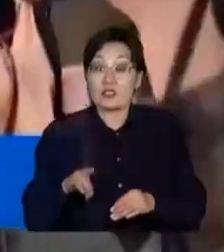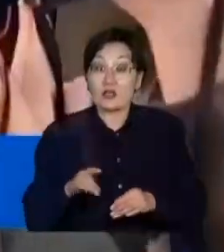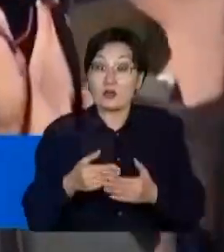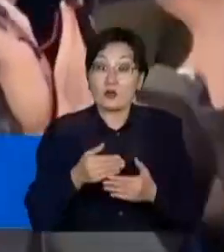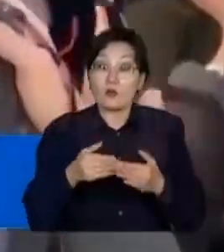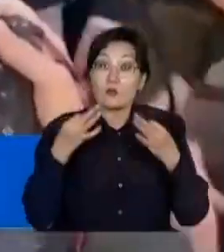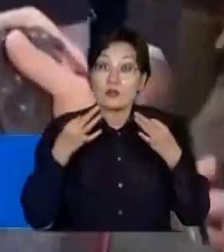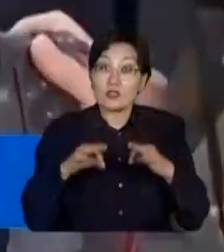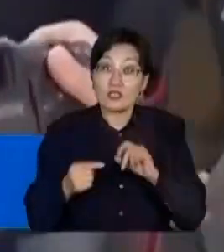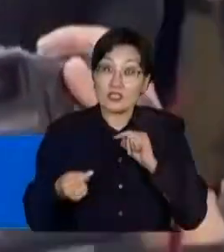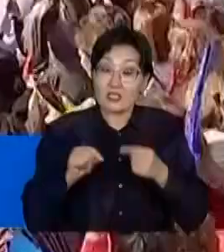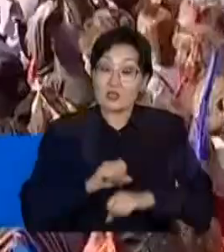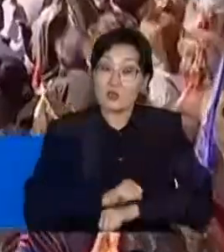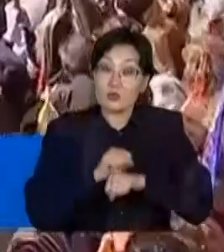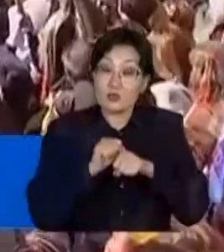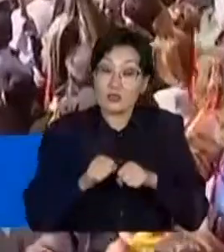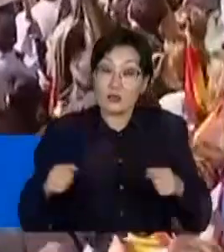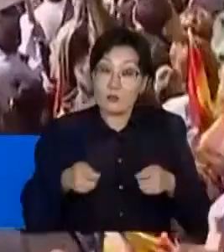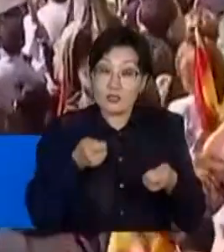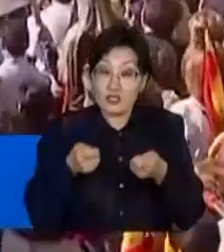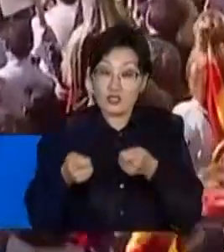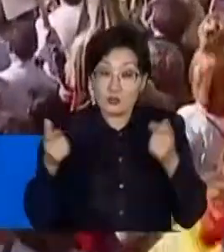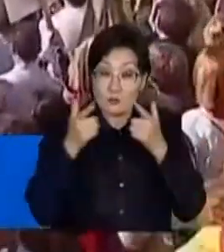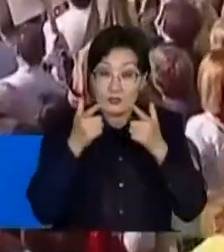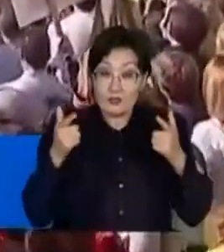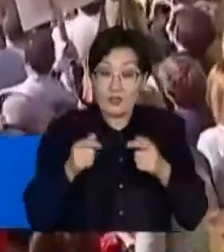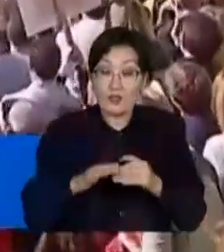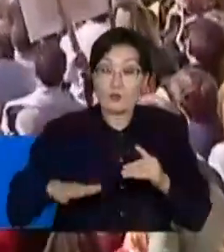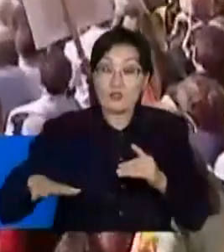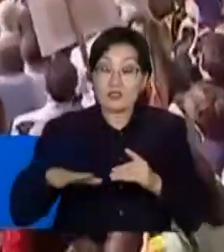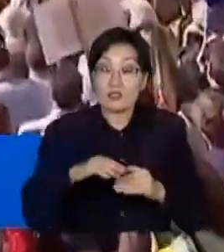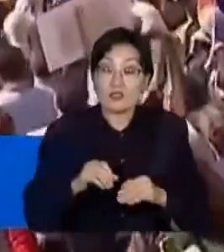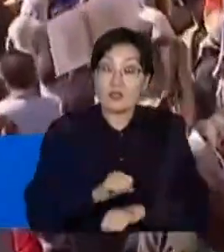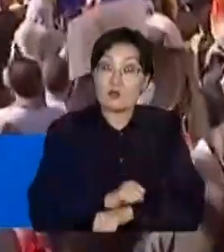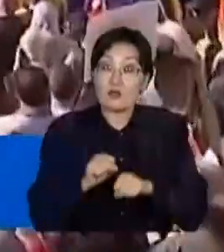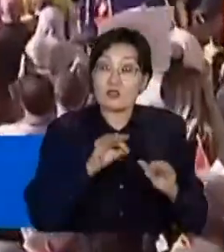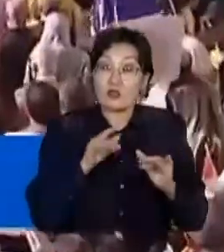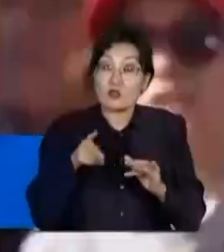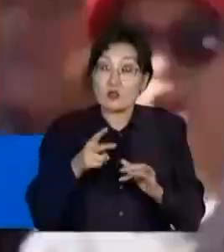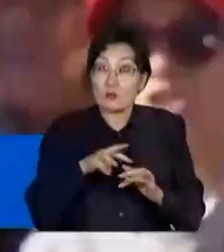қарсылық білдіріп, шеруге шықты. Ұйымдастырушылардың мәліметінше ел аумағында наразылық акциясына